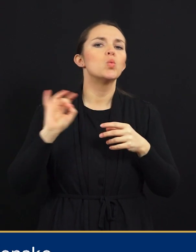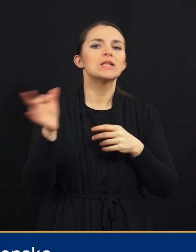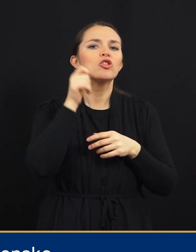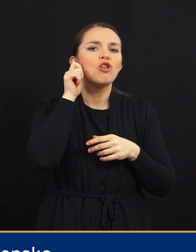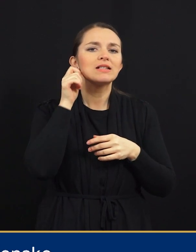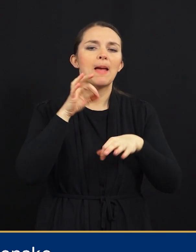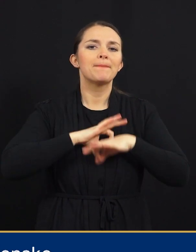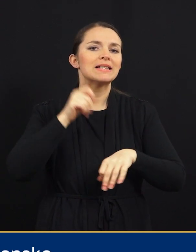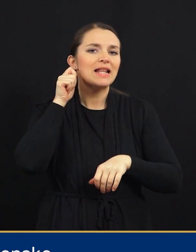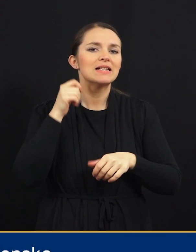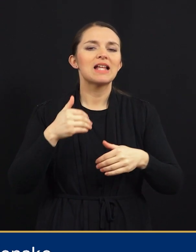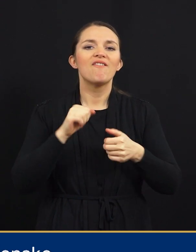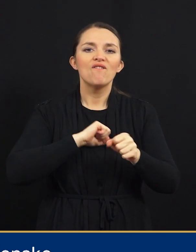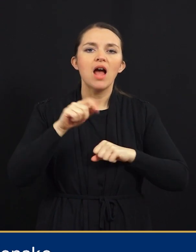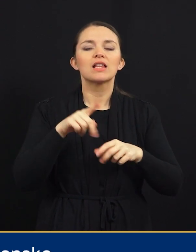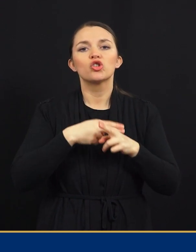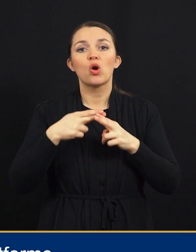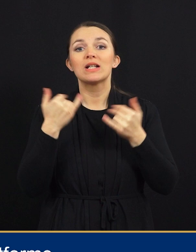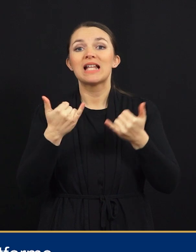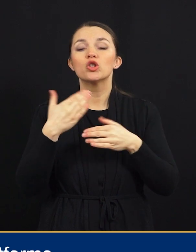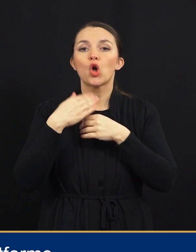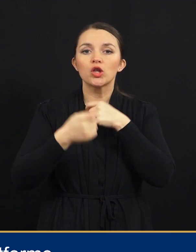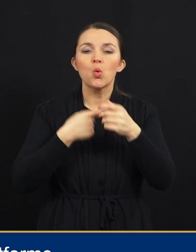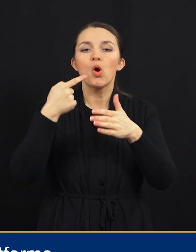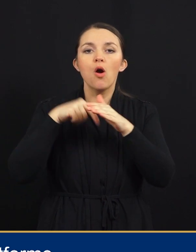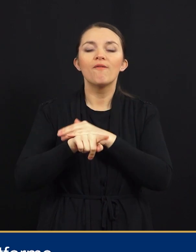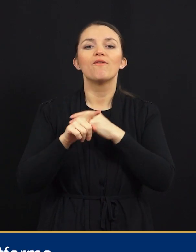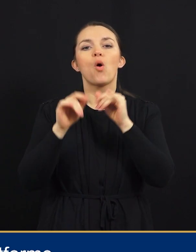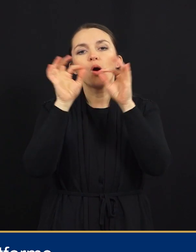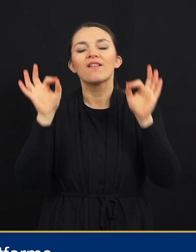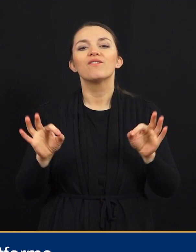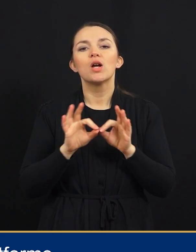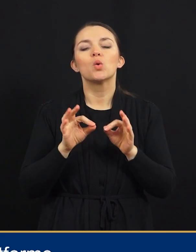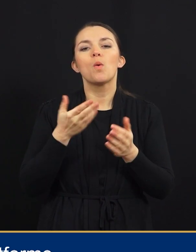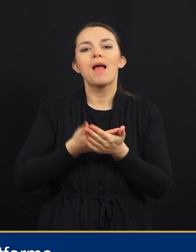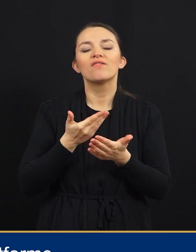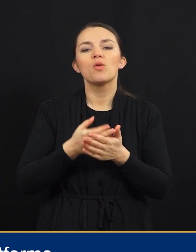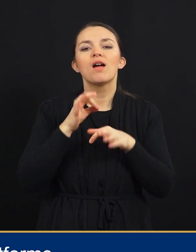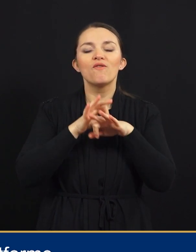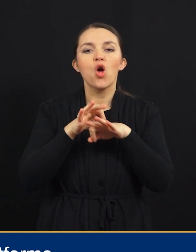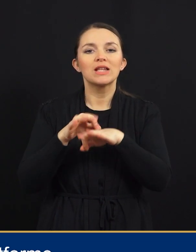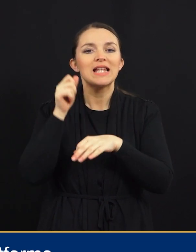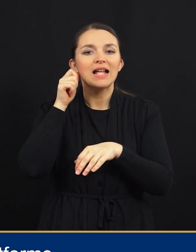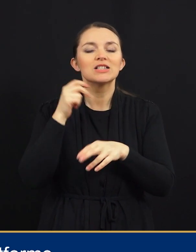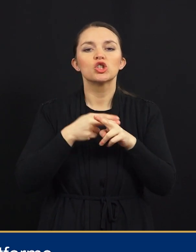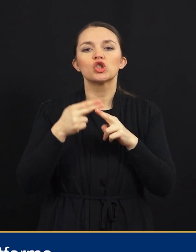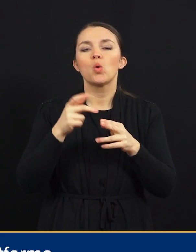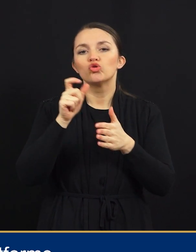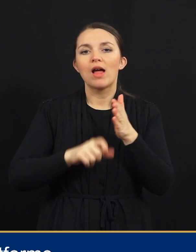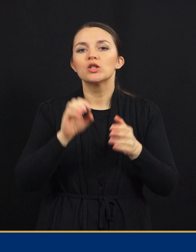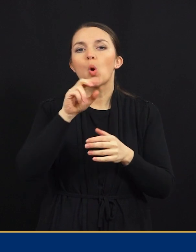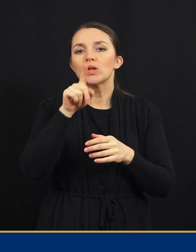vse ženske predsednice vlad in držav, ki sedaj sodelujejo v okviru platforme voditeljic držav članic